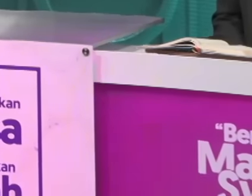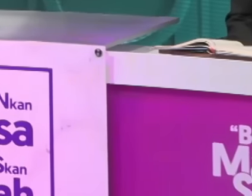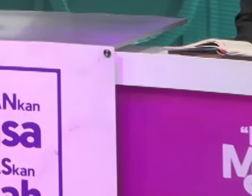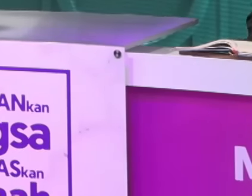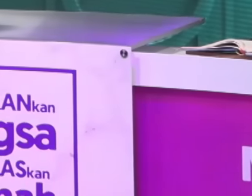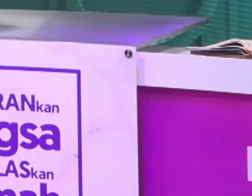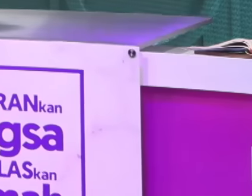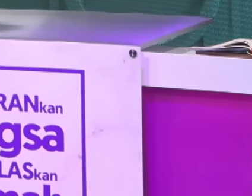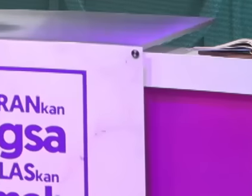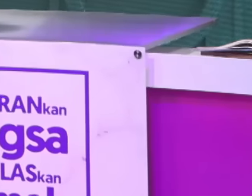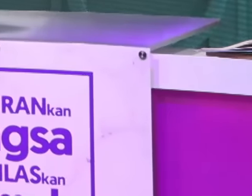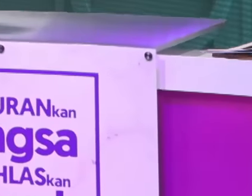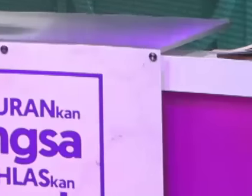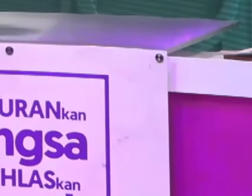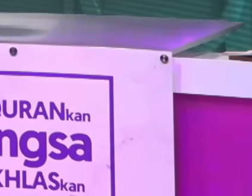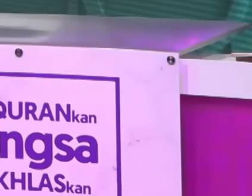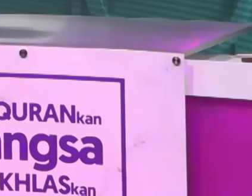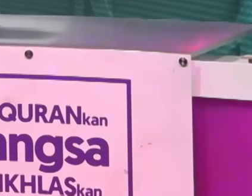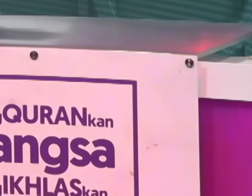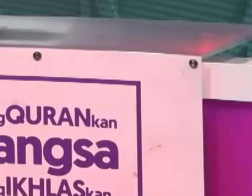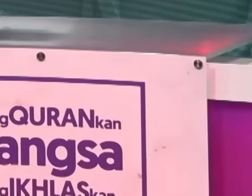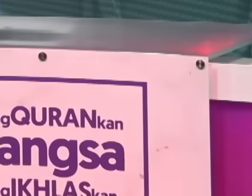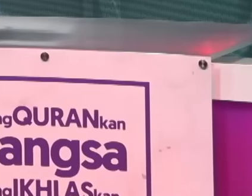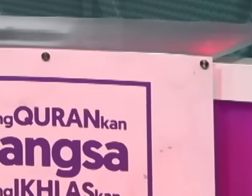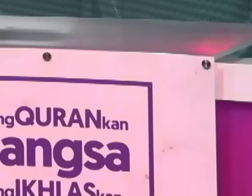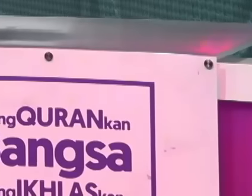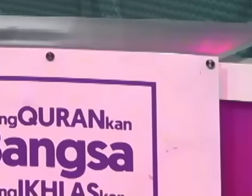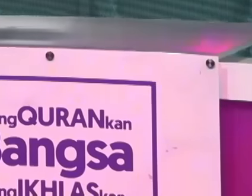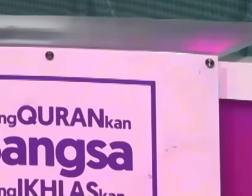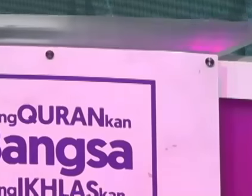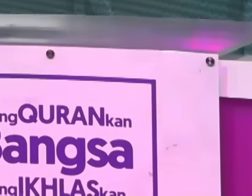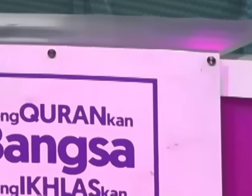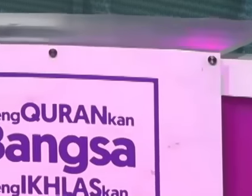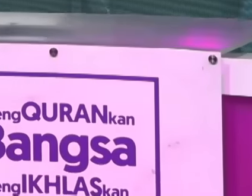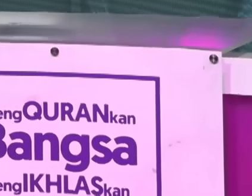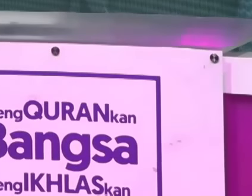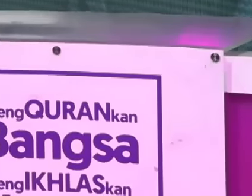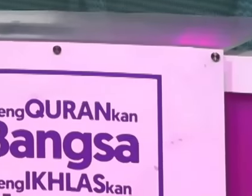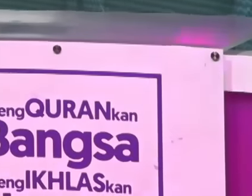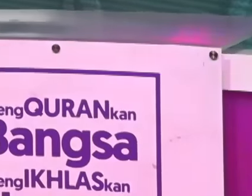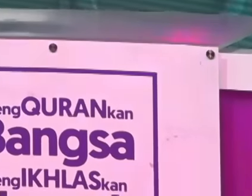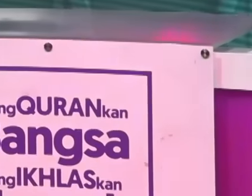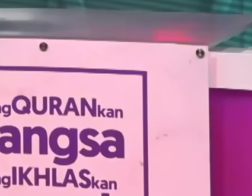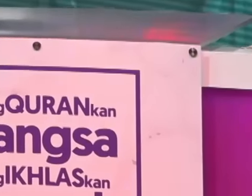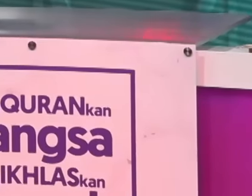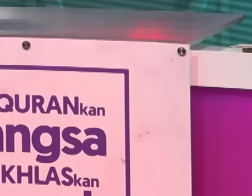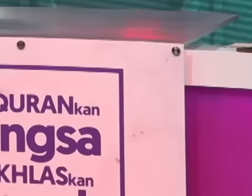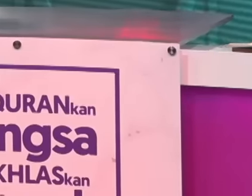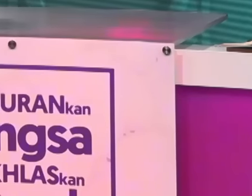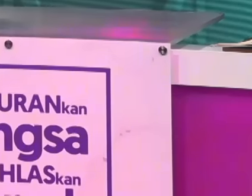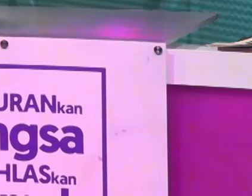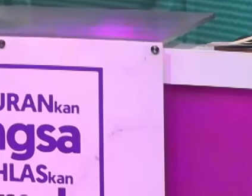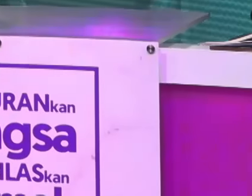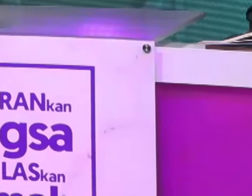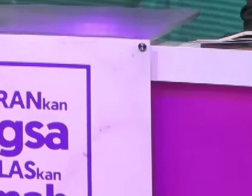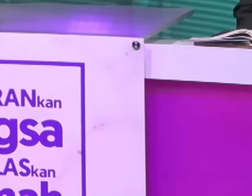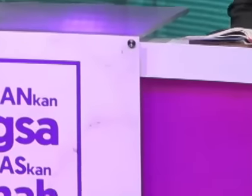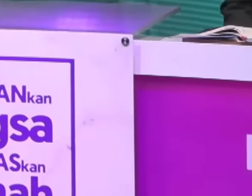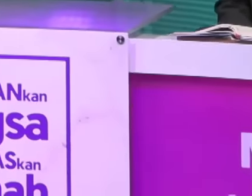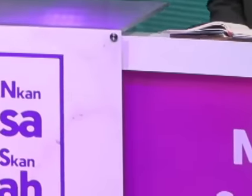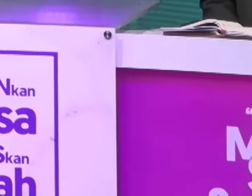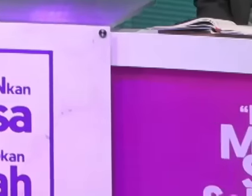untuk mengekalkan kejayaan? Dan salah satu isunya adalah isu pembahagian harta, komisen, gaji, dan ini